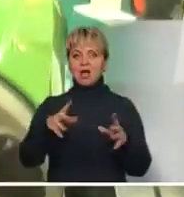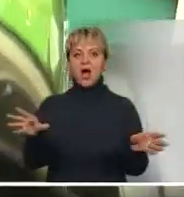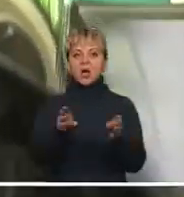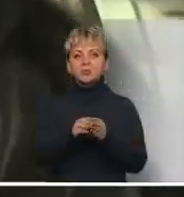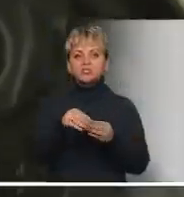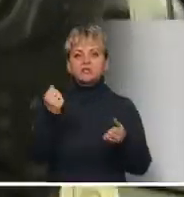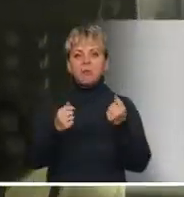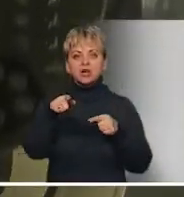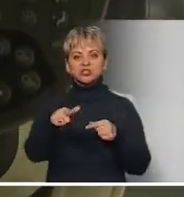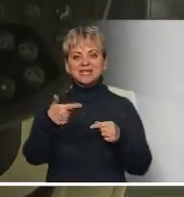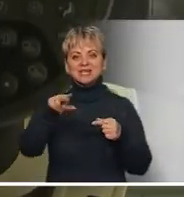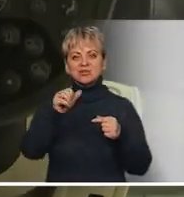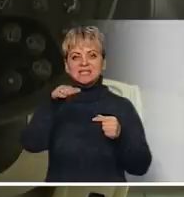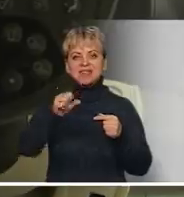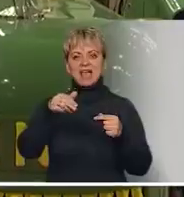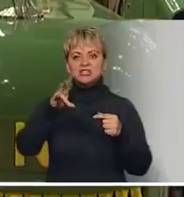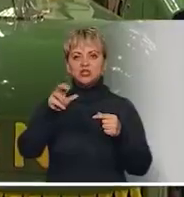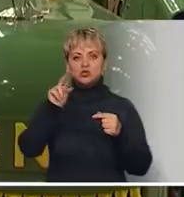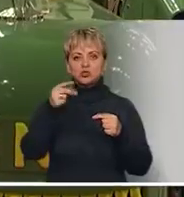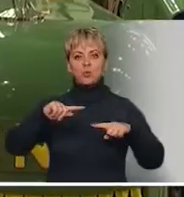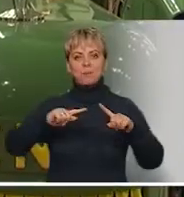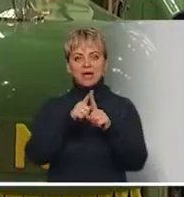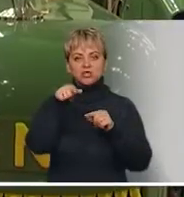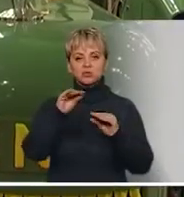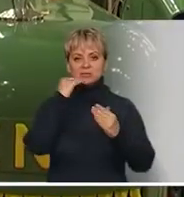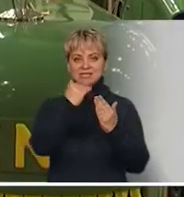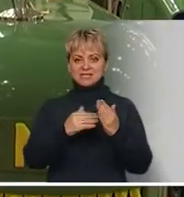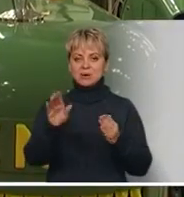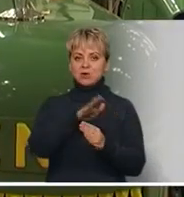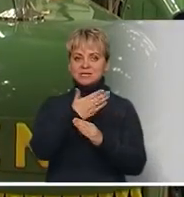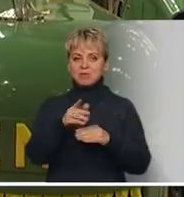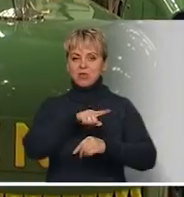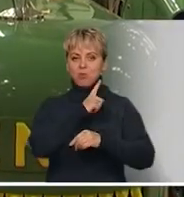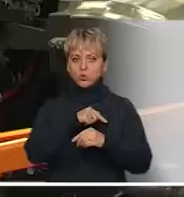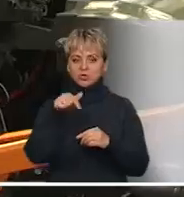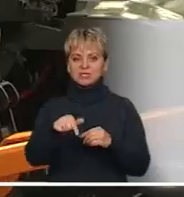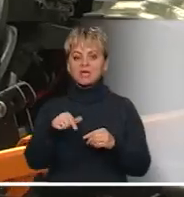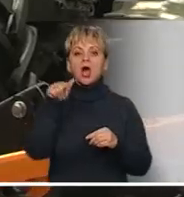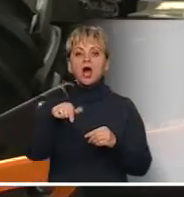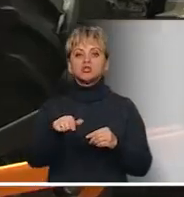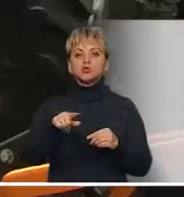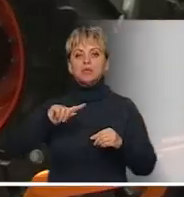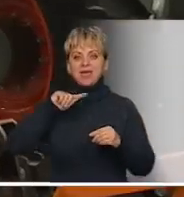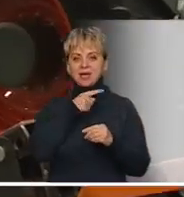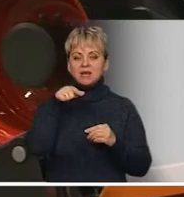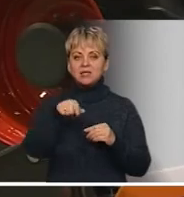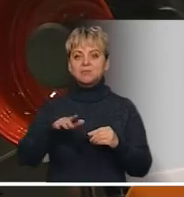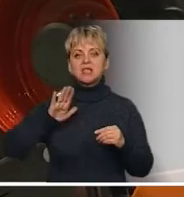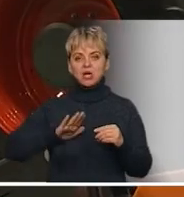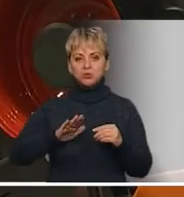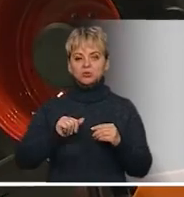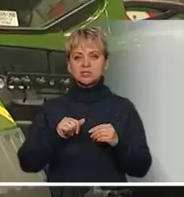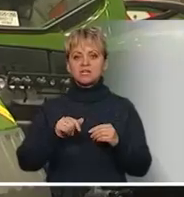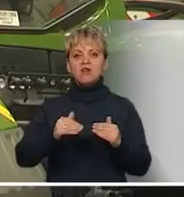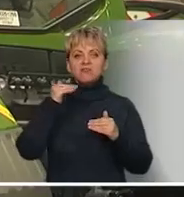но и объединили в машине гидростатическую и механическую систему распределения мощности. Отсюда экономичность